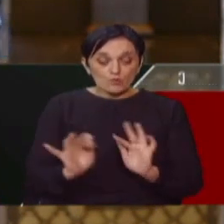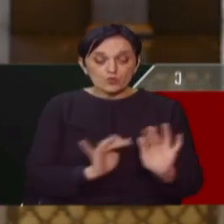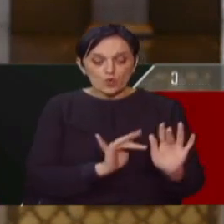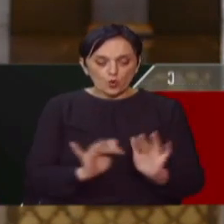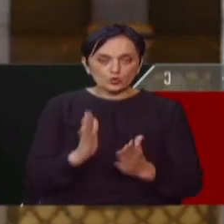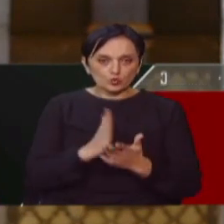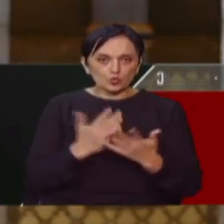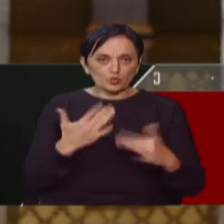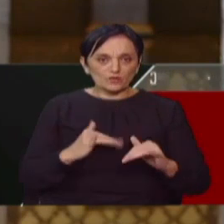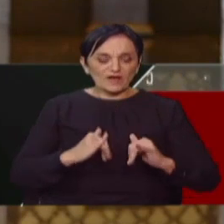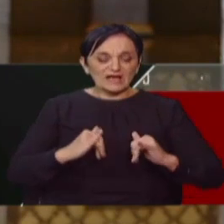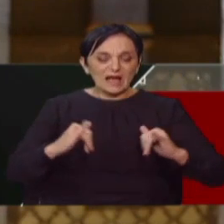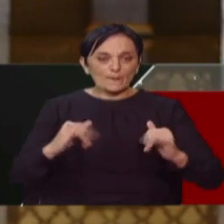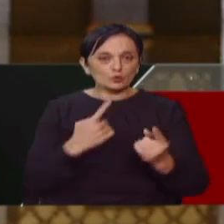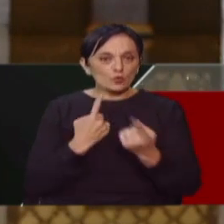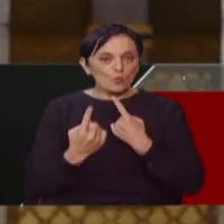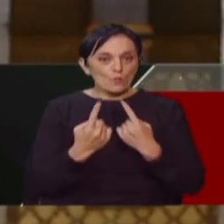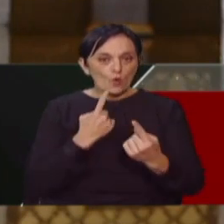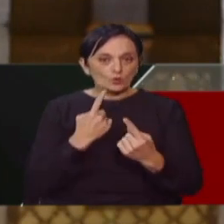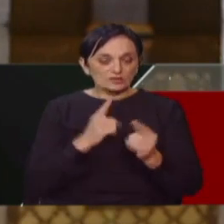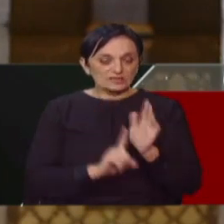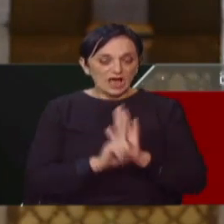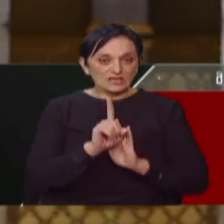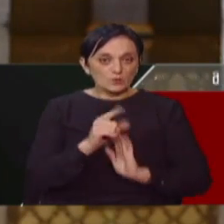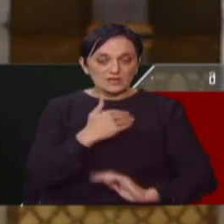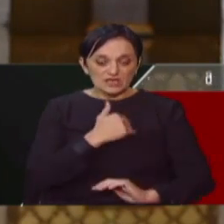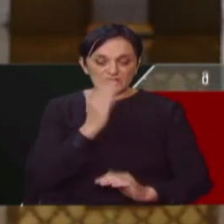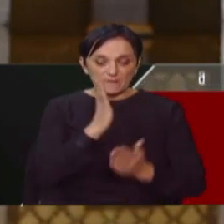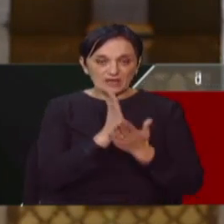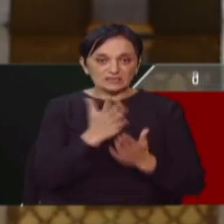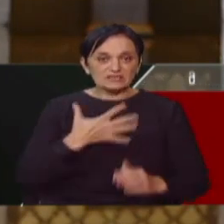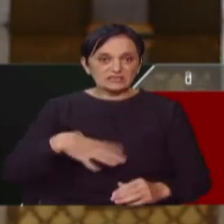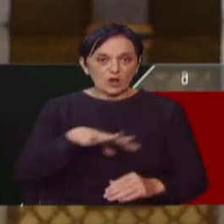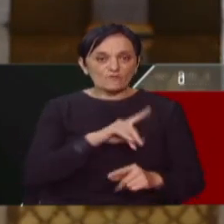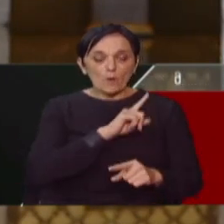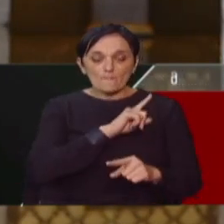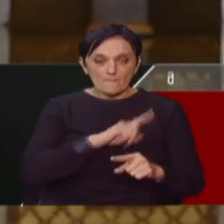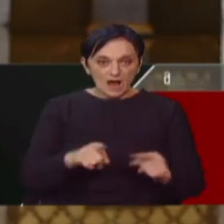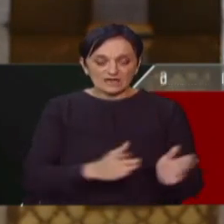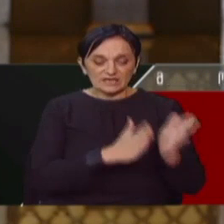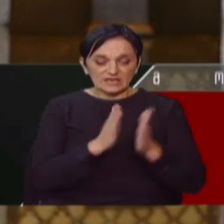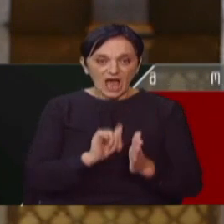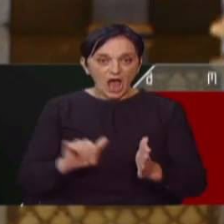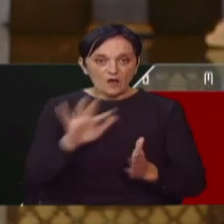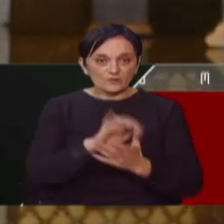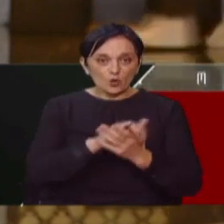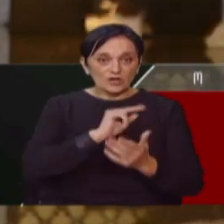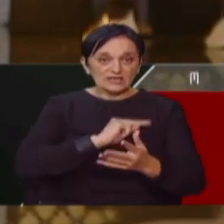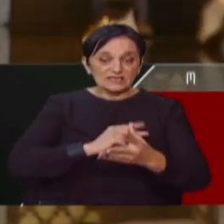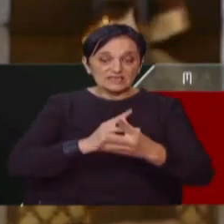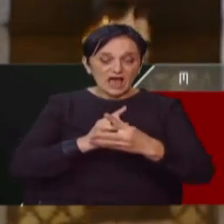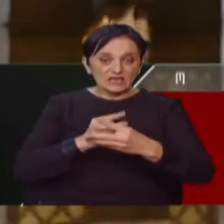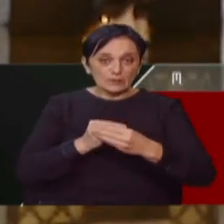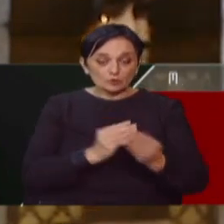პროცედურებით არის უკვე გაფართოების მოლაპარაკებების დაწყება. იმედია, რომ საქართველო ძალიან მალე გადავა ევროკავშირთან თანამშრომლობის იმ